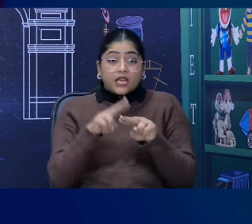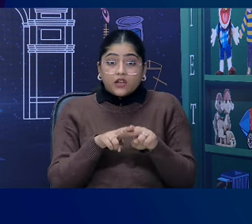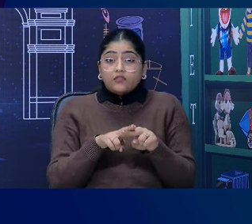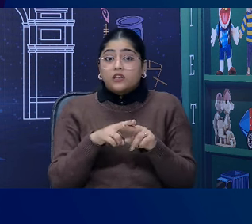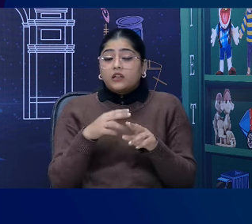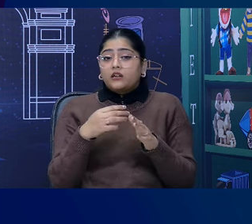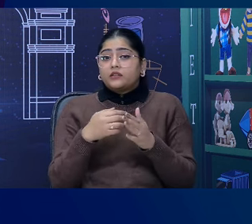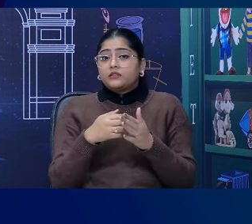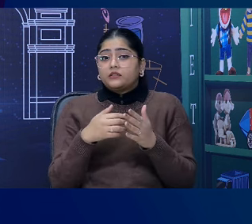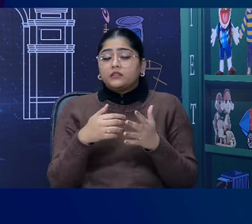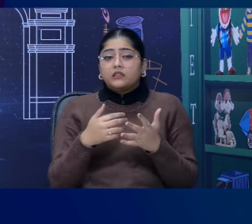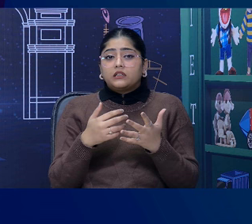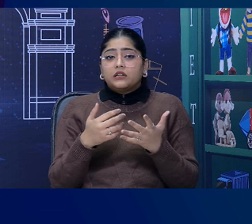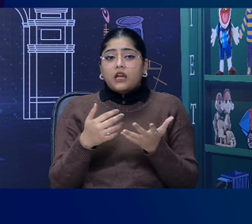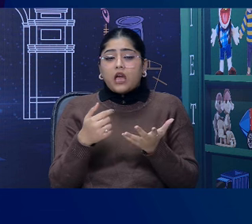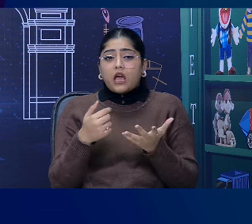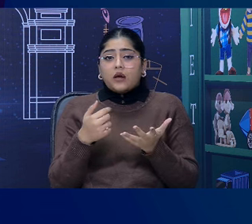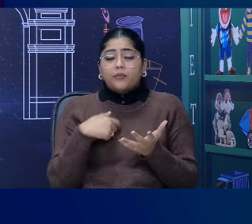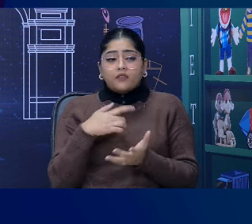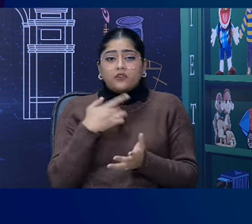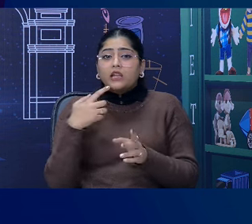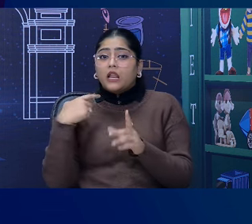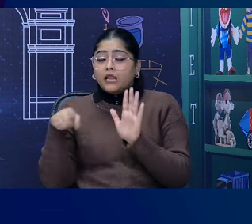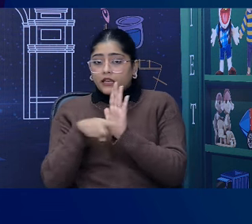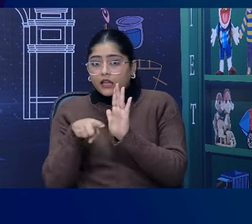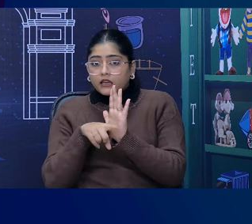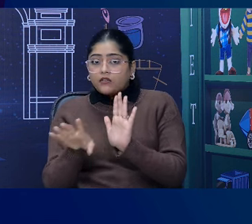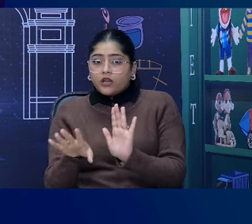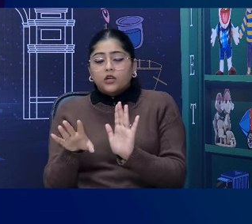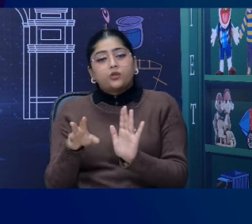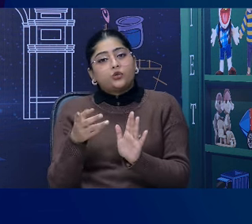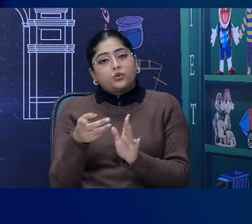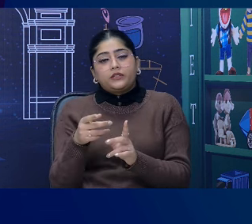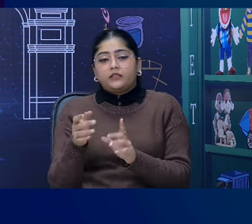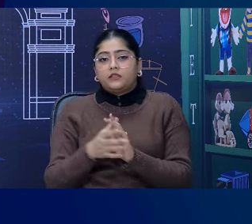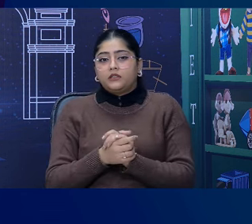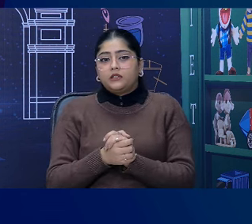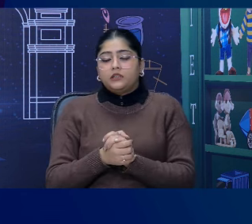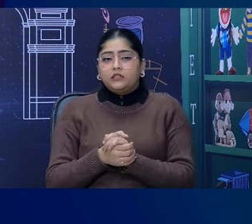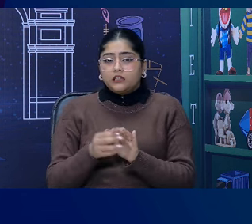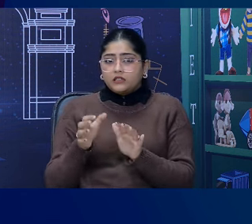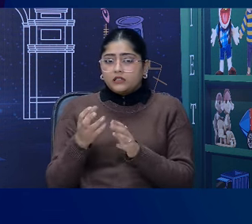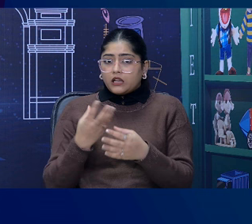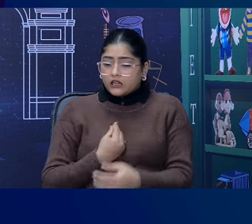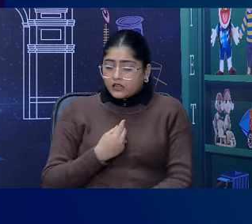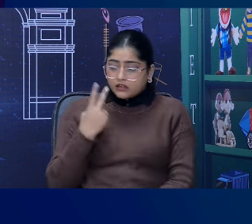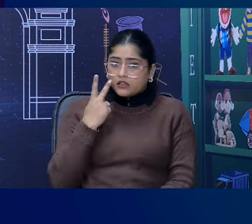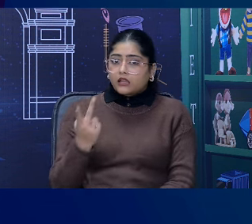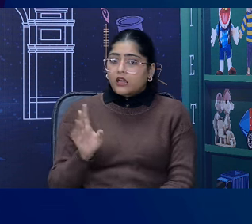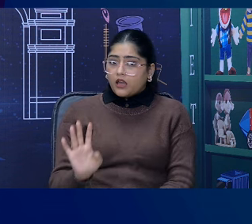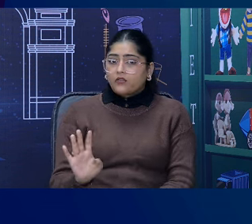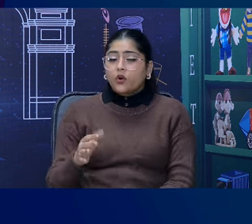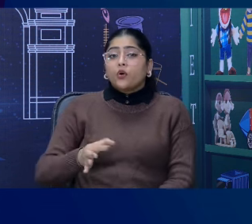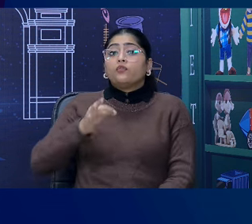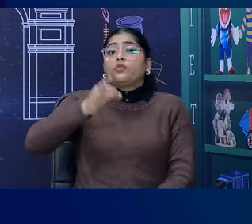है मतलब वो कितना डैमेज कर सकती है या कितना डैमेज कर चुकी है दूसरा वो थ्रेट फुल है थ्रेटनिंग है कि फ्यूचर में